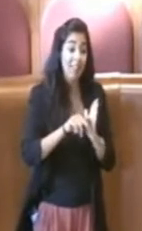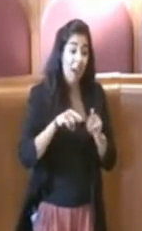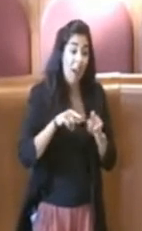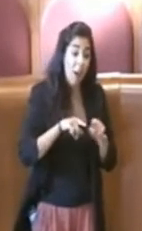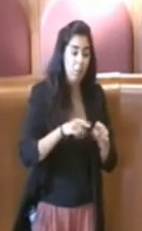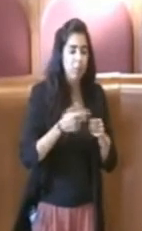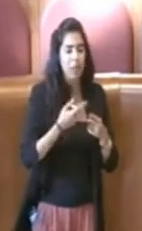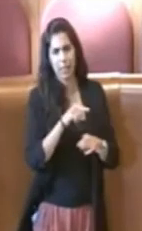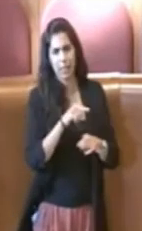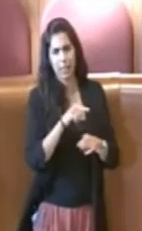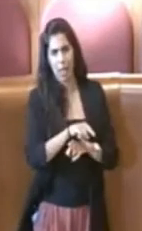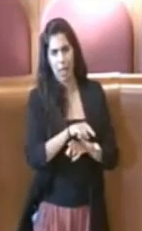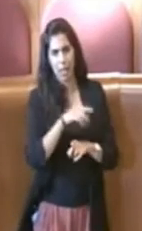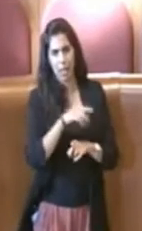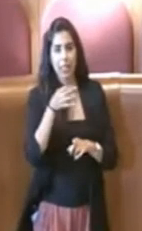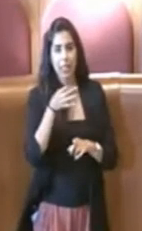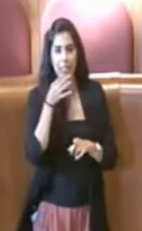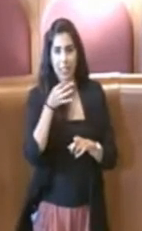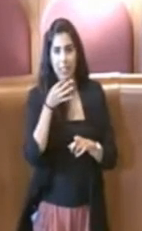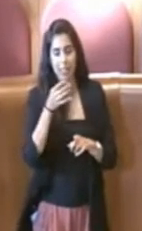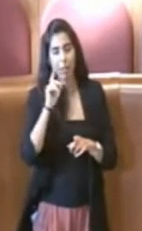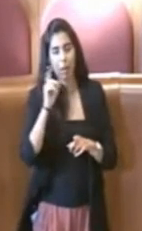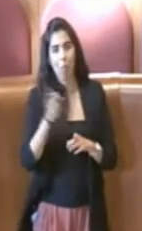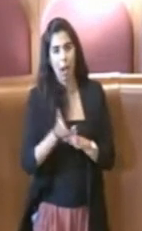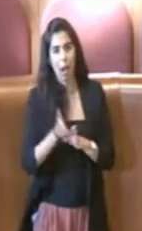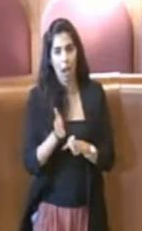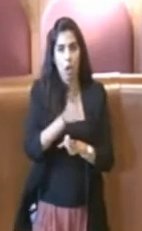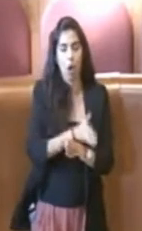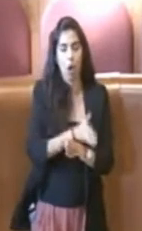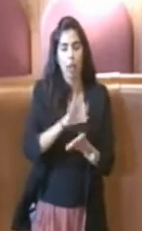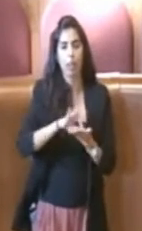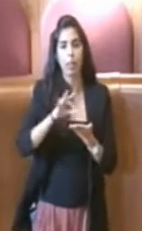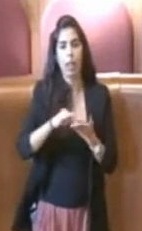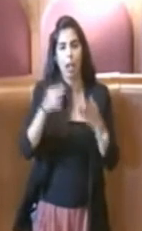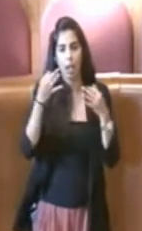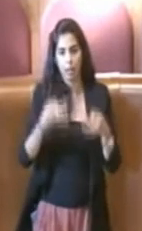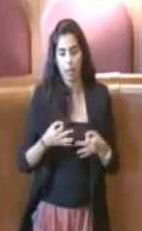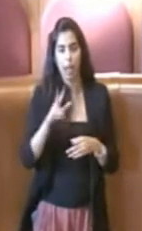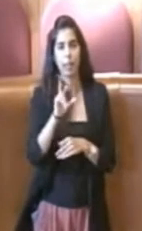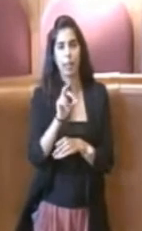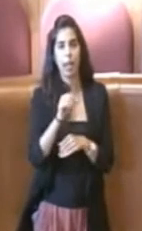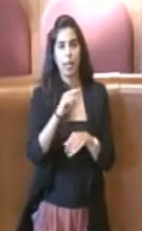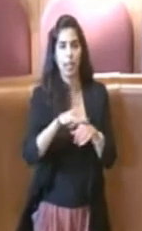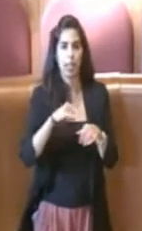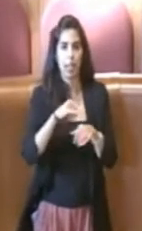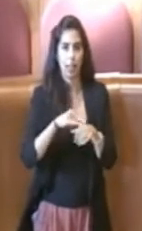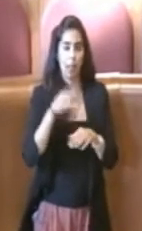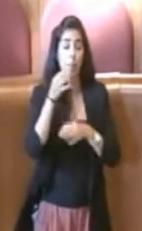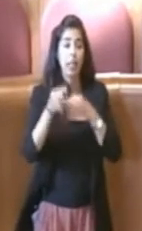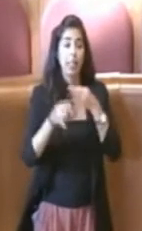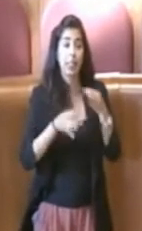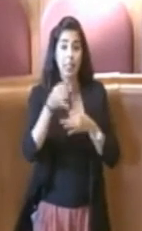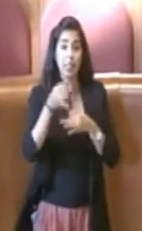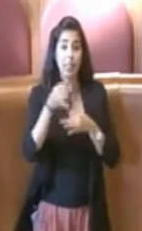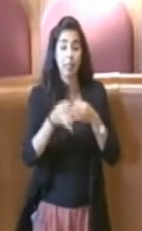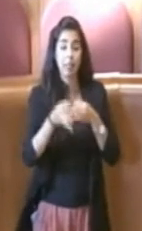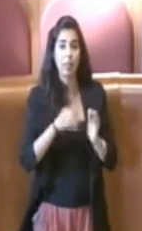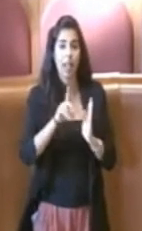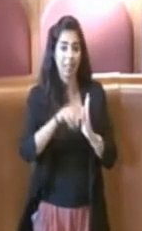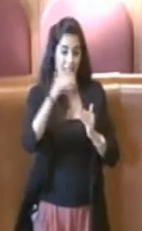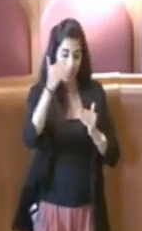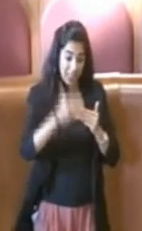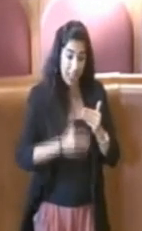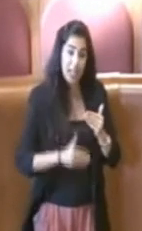deve essere fissata al 30 settembre quindi rimane il termine 31 di luglio